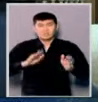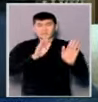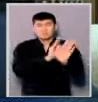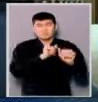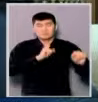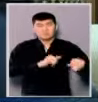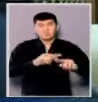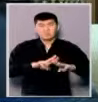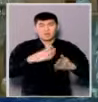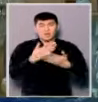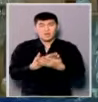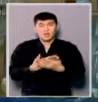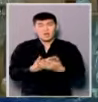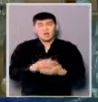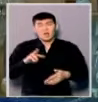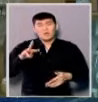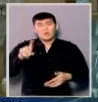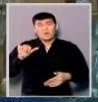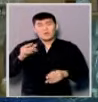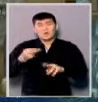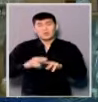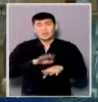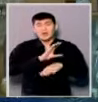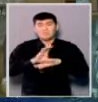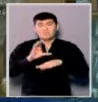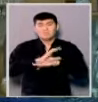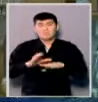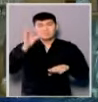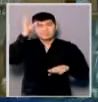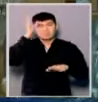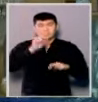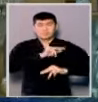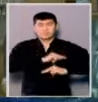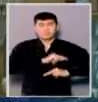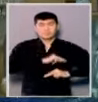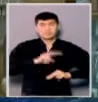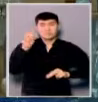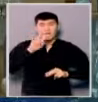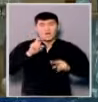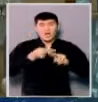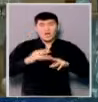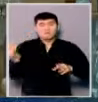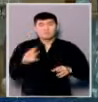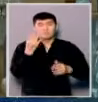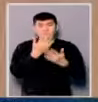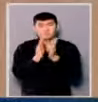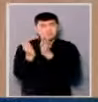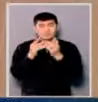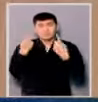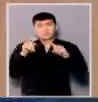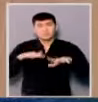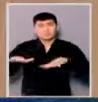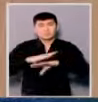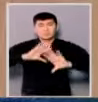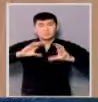за экологию родного края, Муфтах Диаров издал немало научных трудов, которые с интересом читают не только в Атырау, но и в других странах